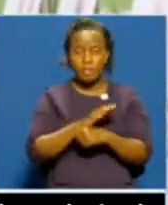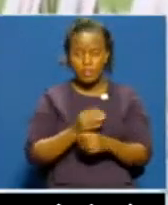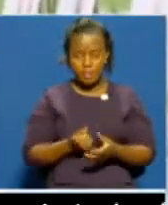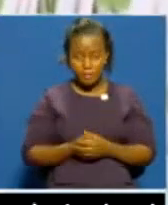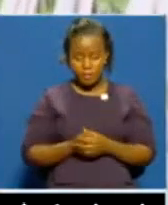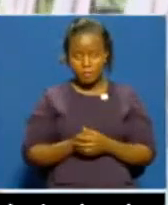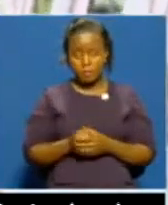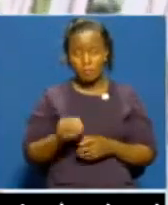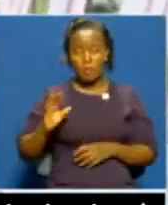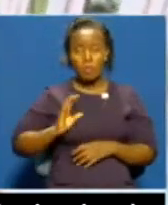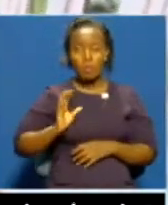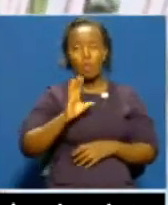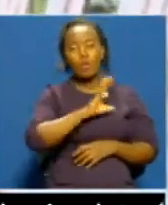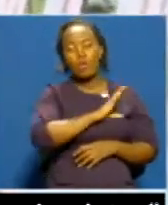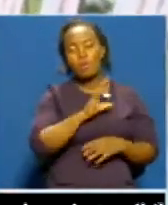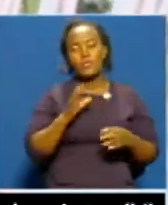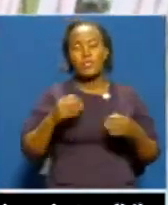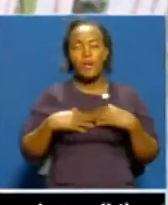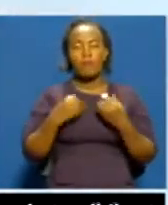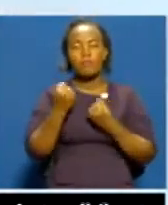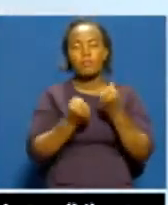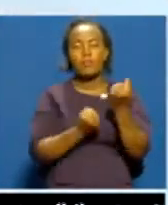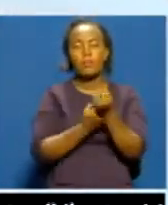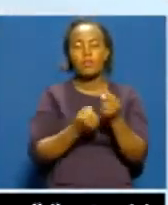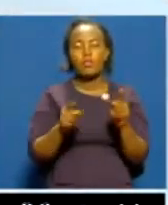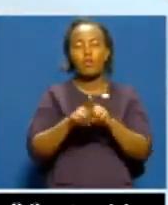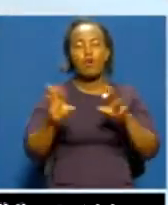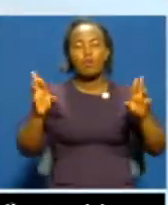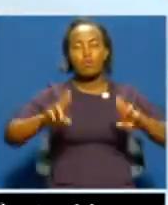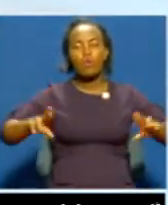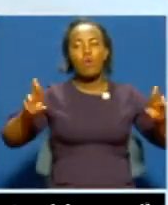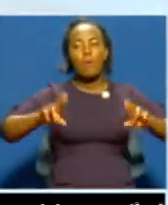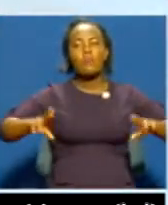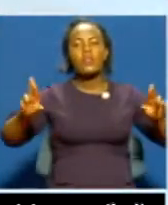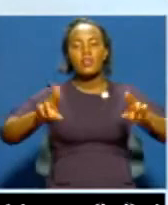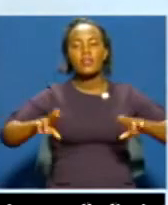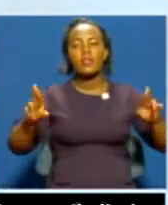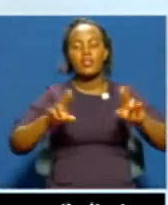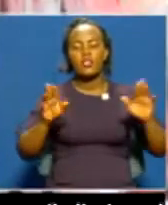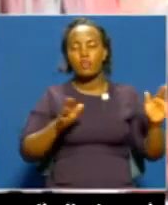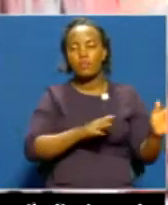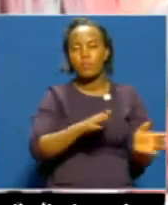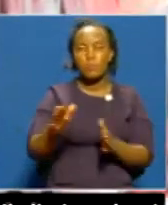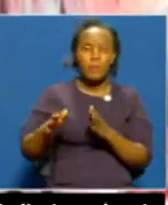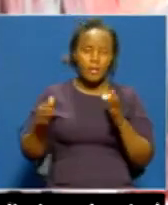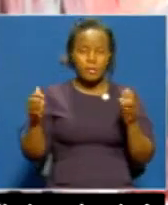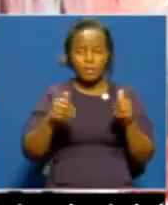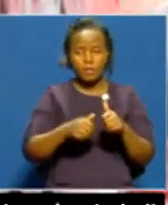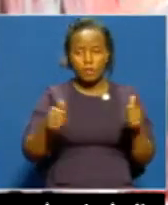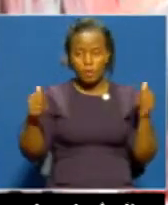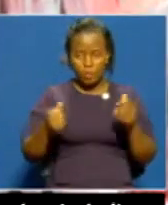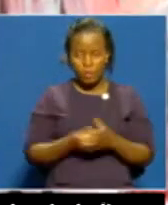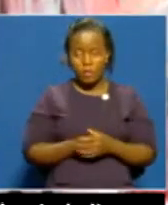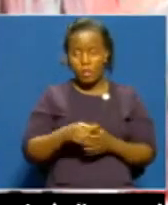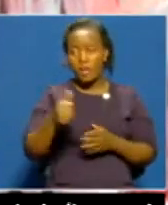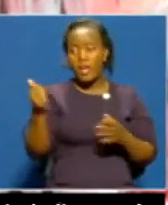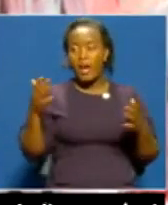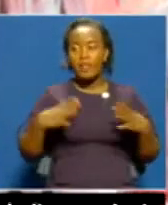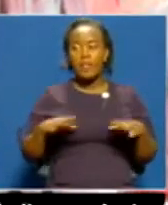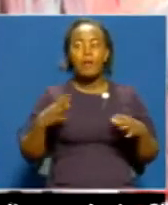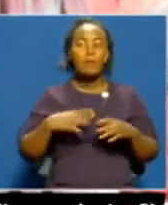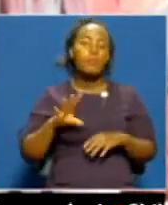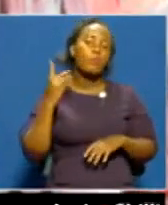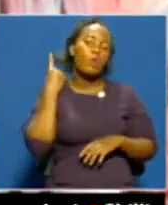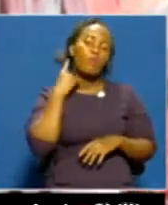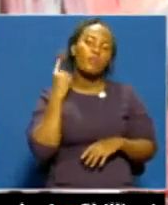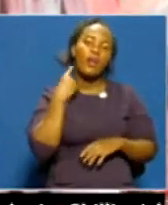andalizi imepiga hatua kubwa huku ikijitahidi kuandaa mashindano hayo ya kufana. Kwingineko, wakazi wa Dandora wameitaka serikali